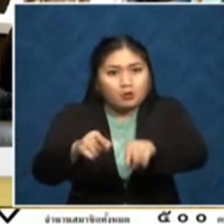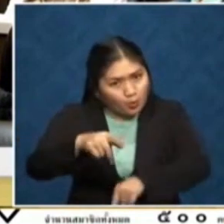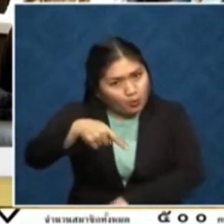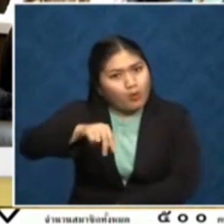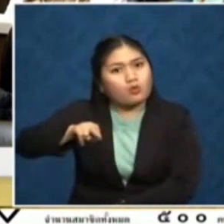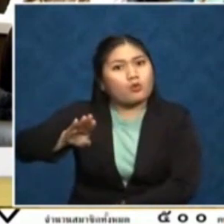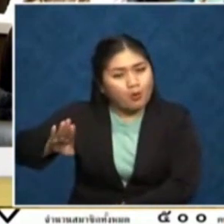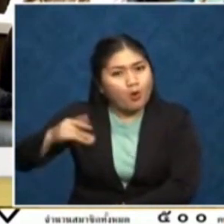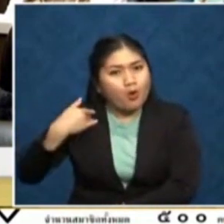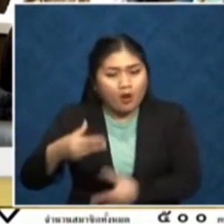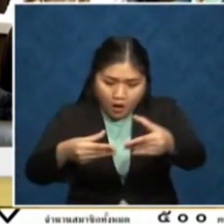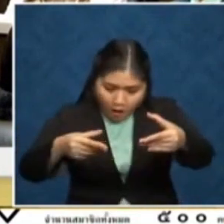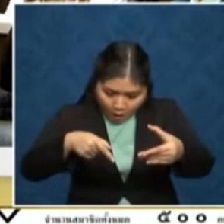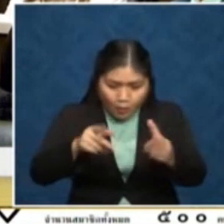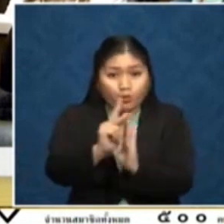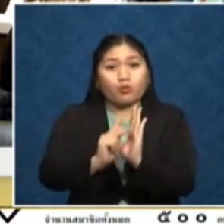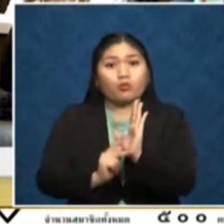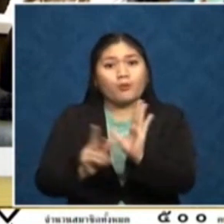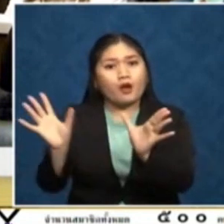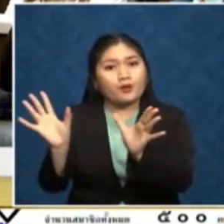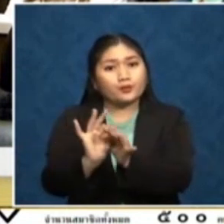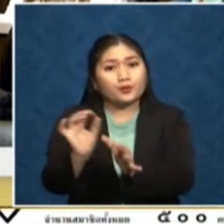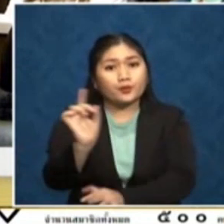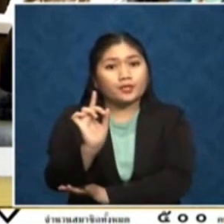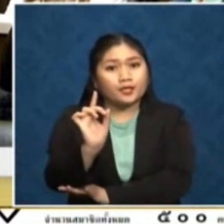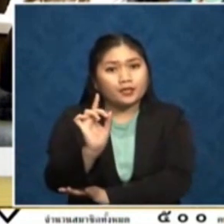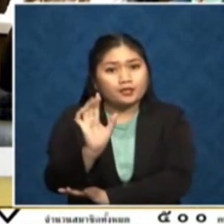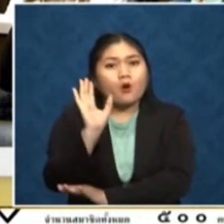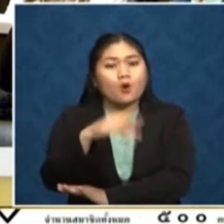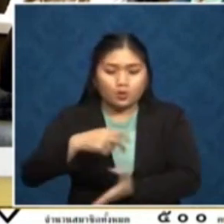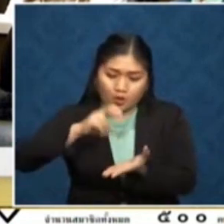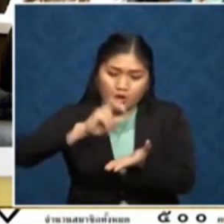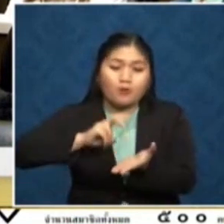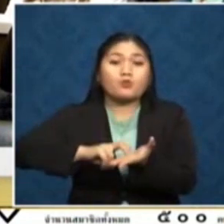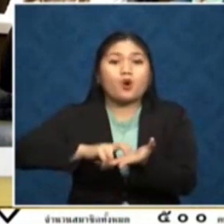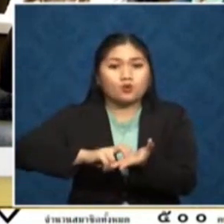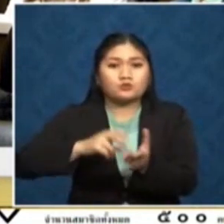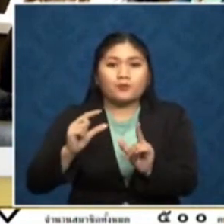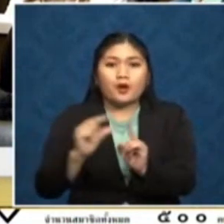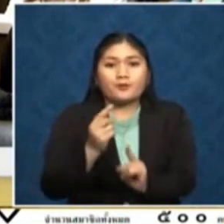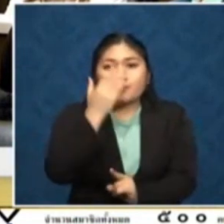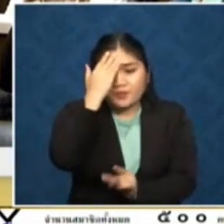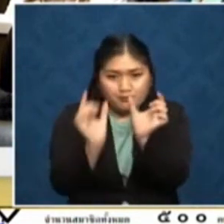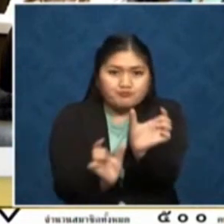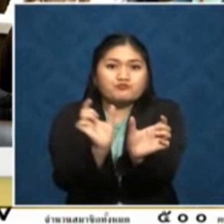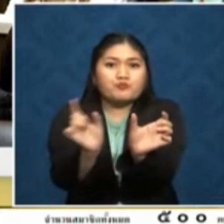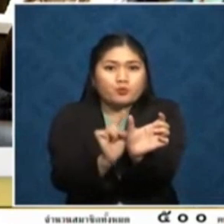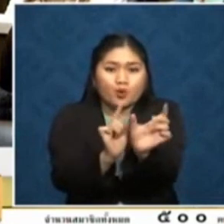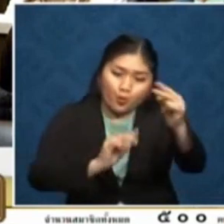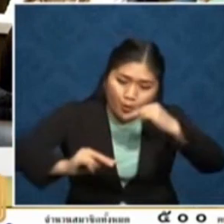ที่อาจจะดูโง่ๆของผมนะครับที่ผมอยากมีความเห็นด้วยกับพ.ร.บ.ร่างกฎหมาย